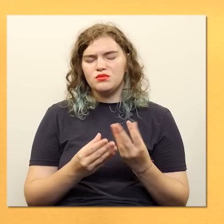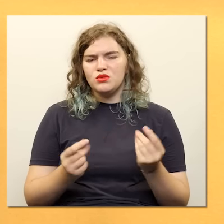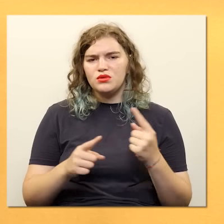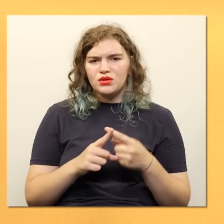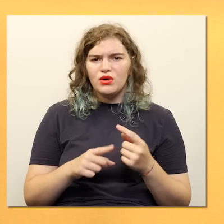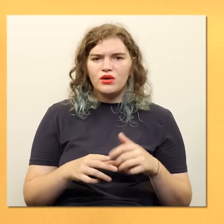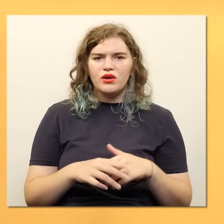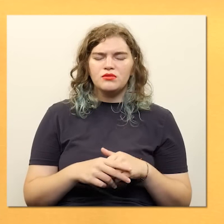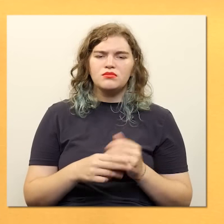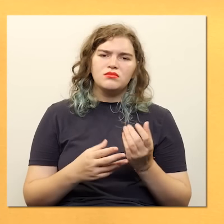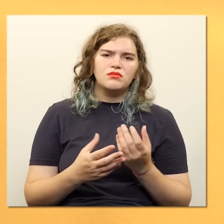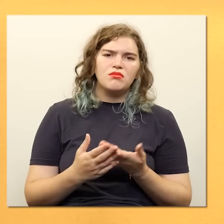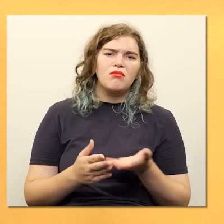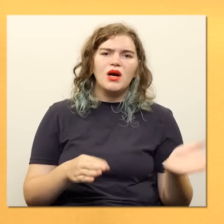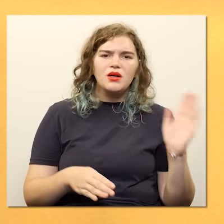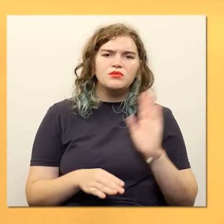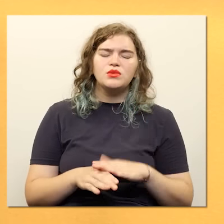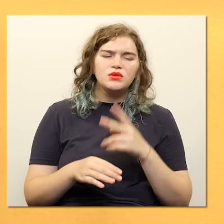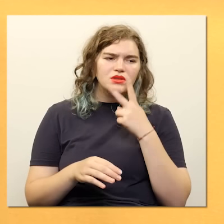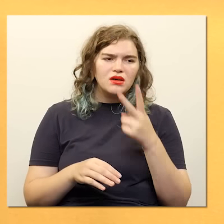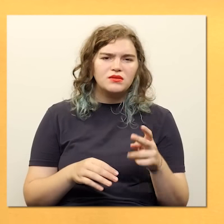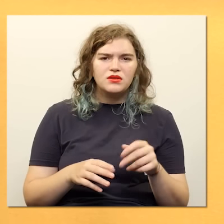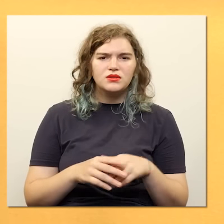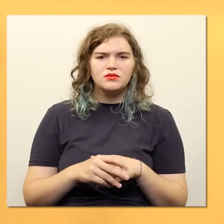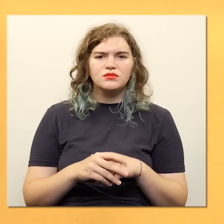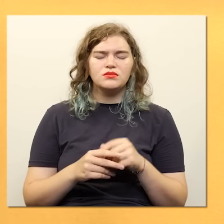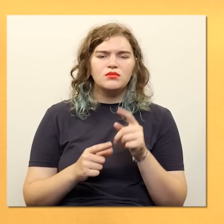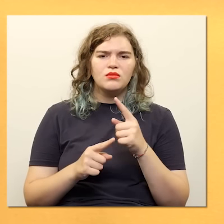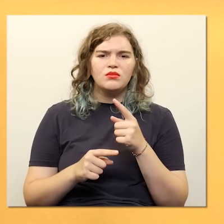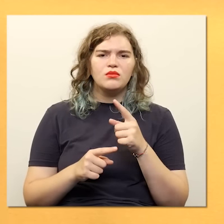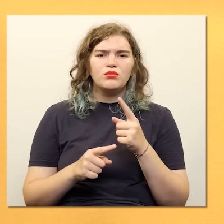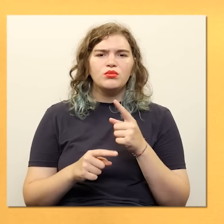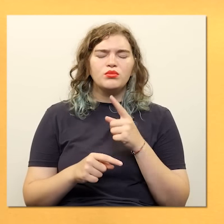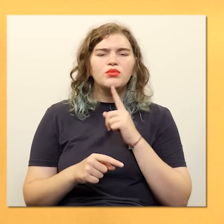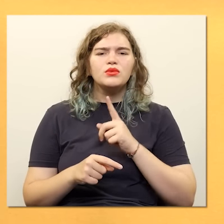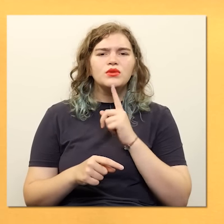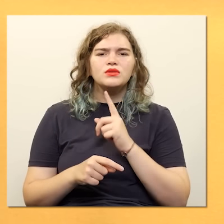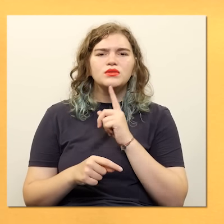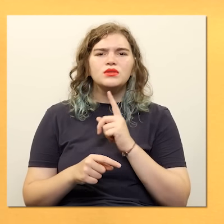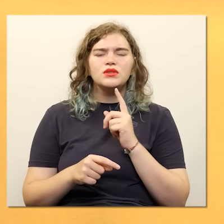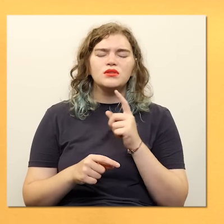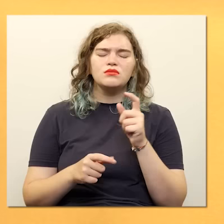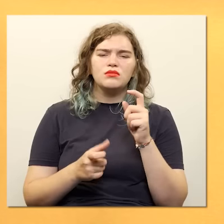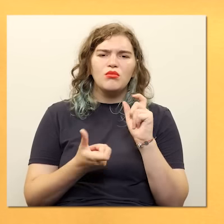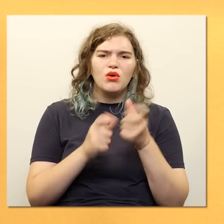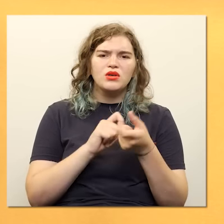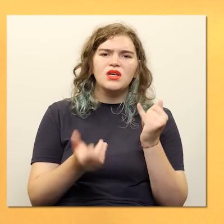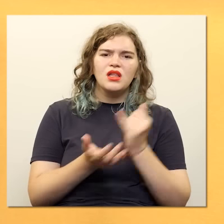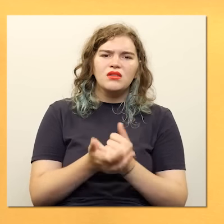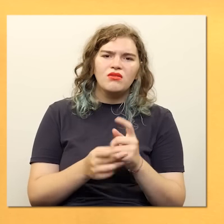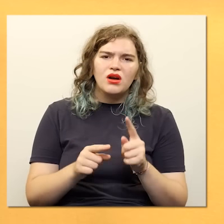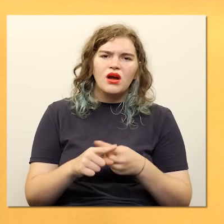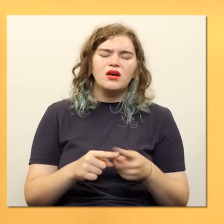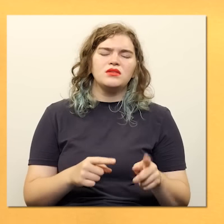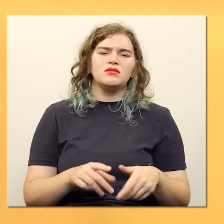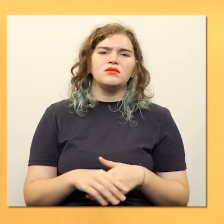Și în general, știi, puțin pocăiți țiganis. Așa. Dar